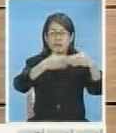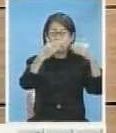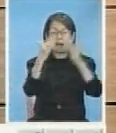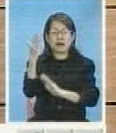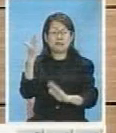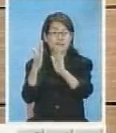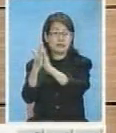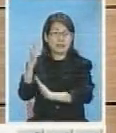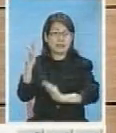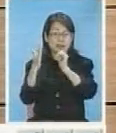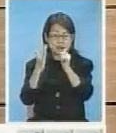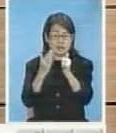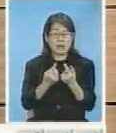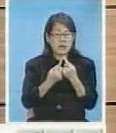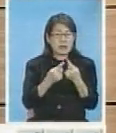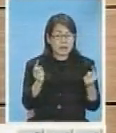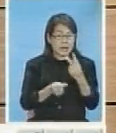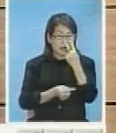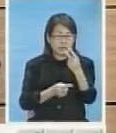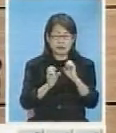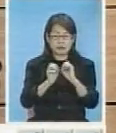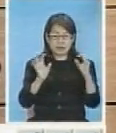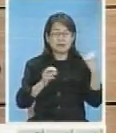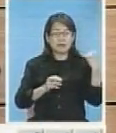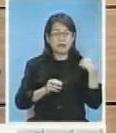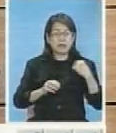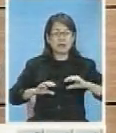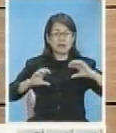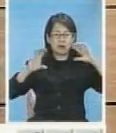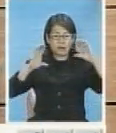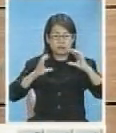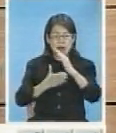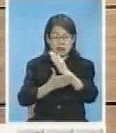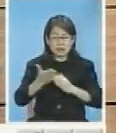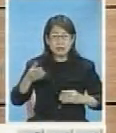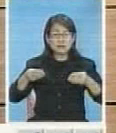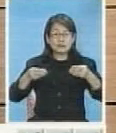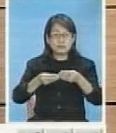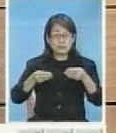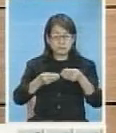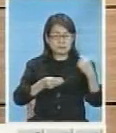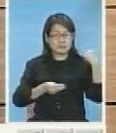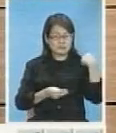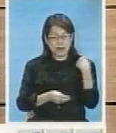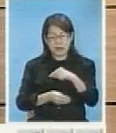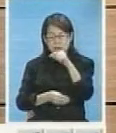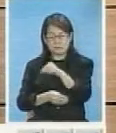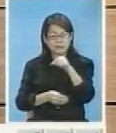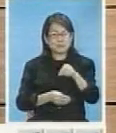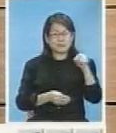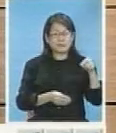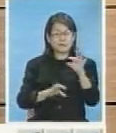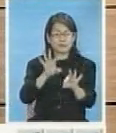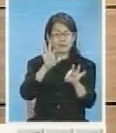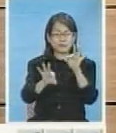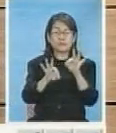มีรัฐวิสาหกิจบางแห่งบางที่ตั้งคณะกรรม